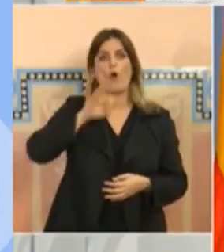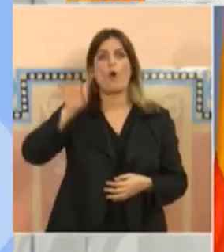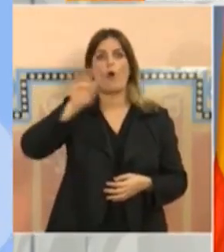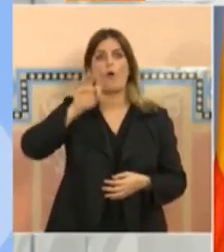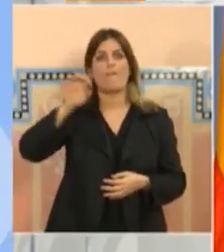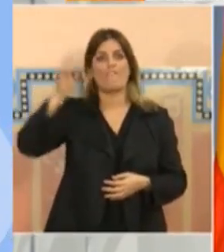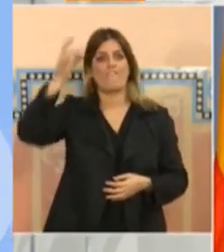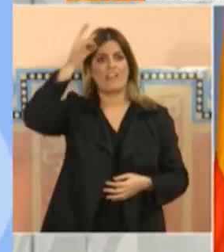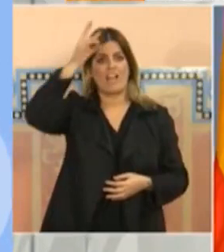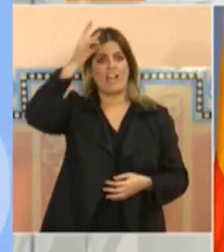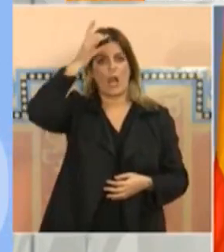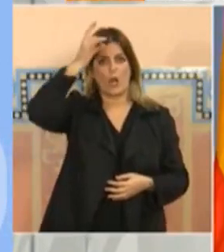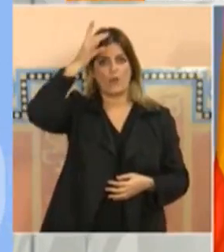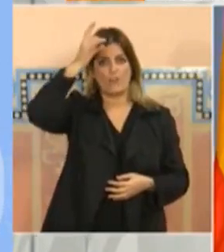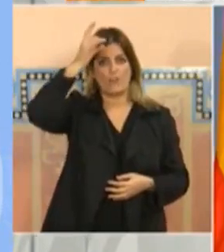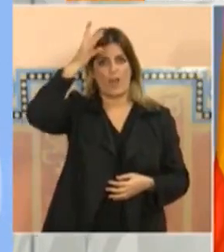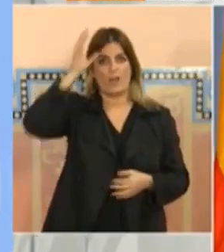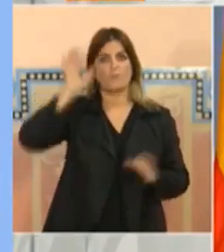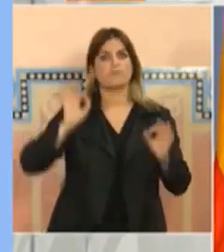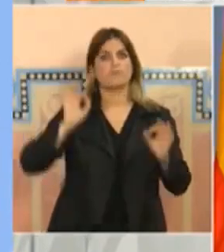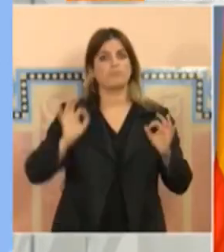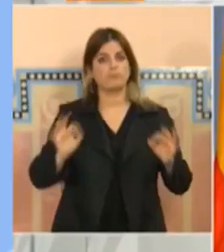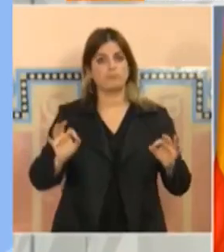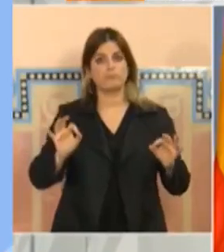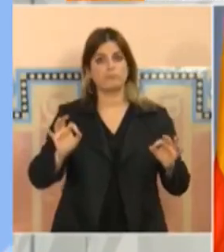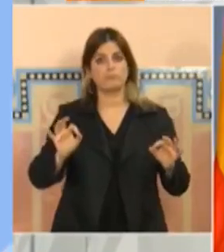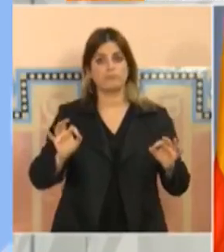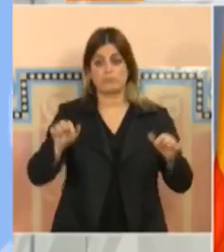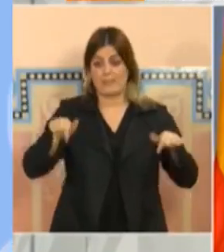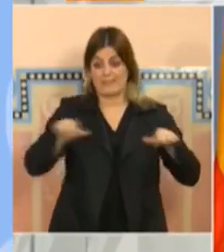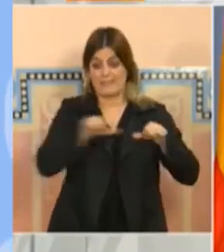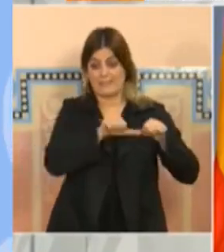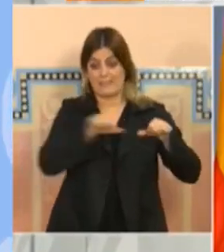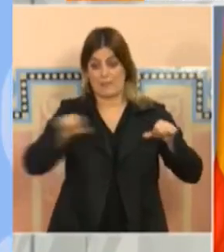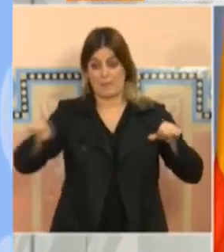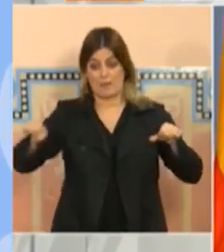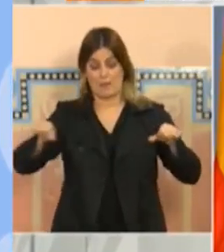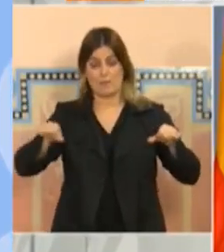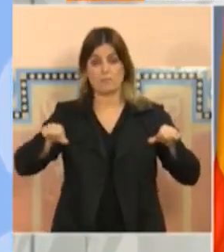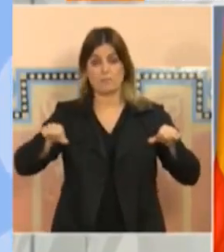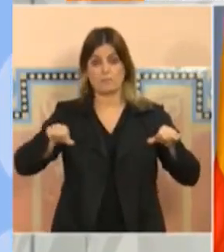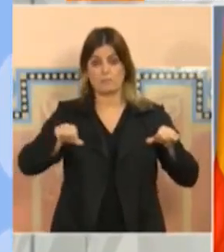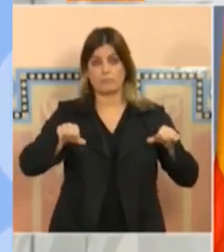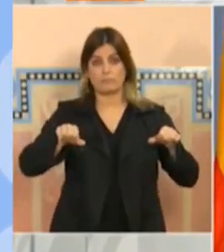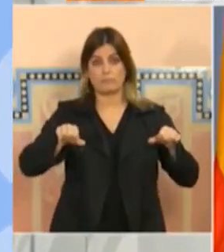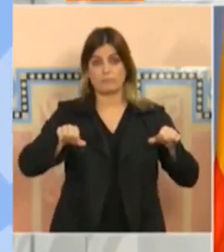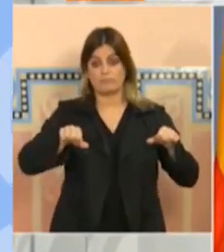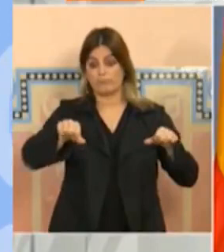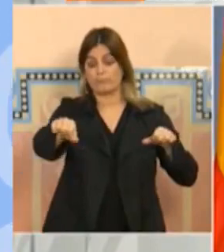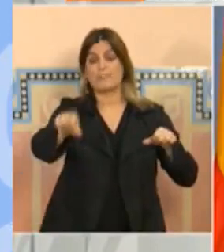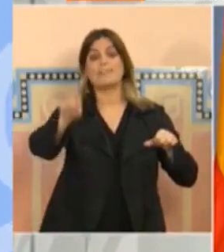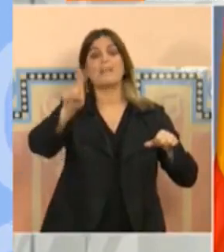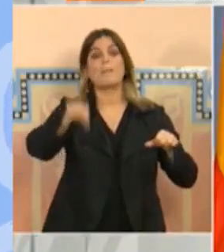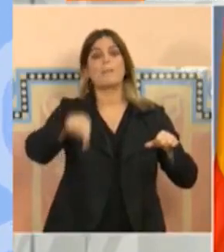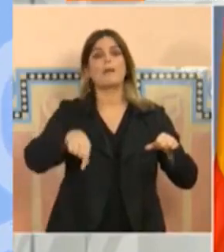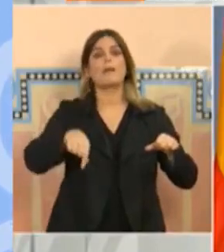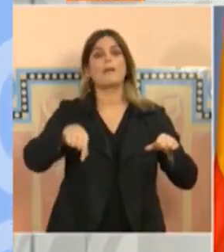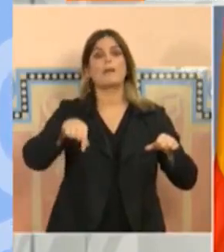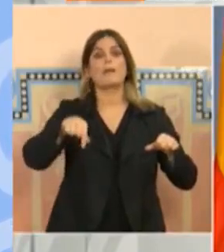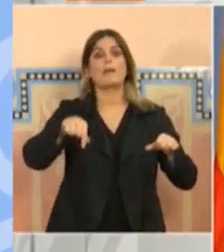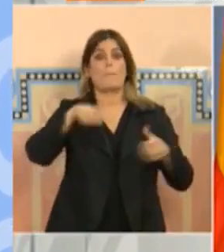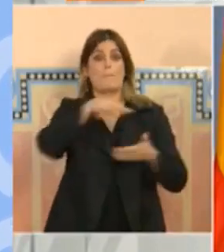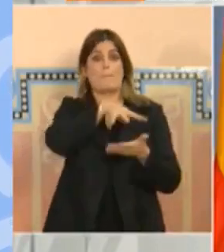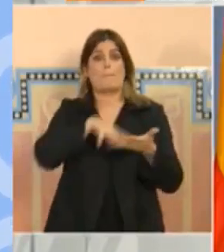Administracions, totes, des de la Generalitat de Catalunya, el món municipal, però també els sectors econòmics i socials i